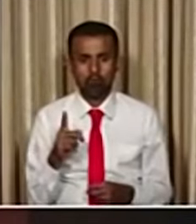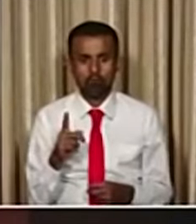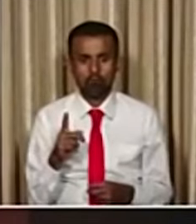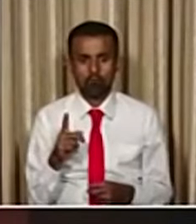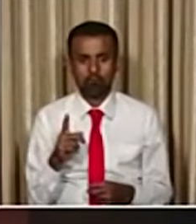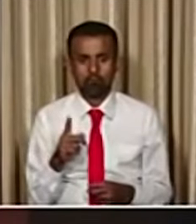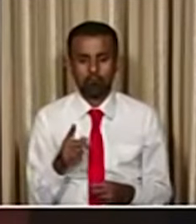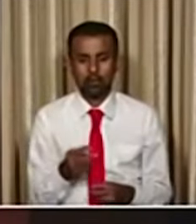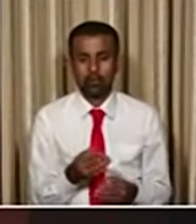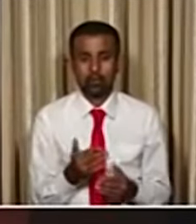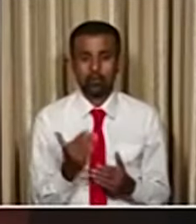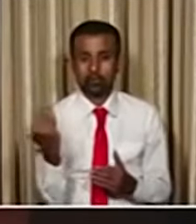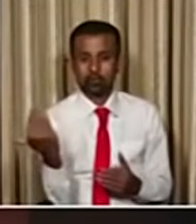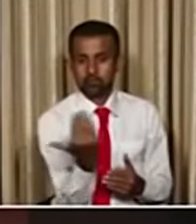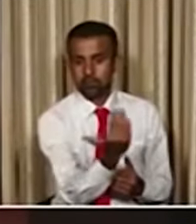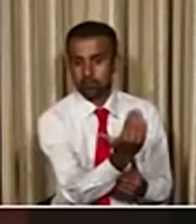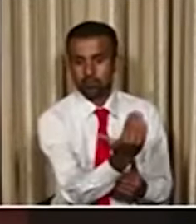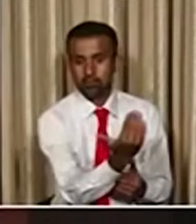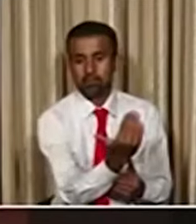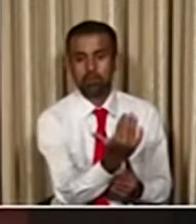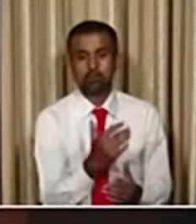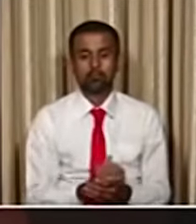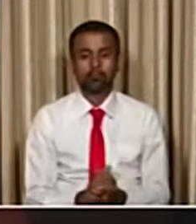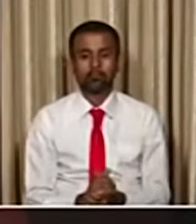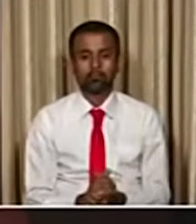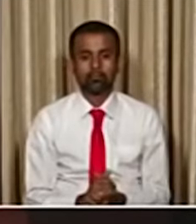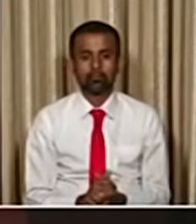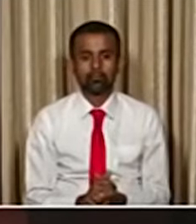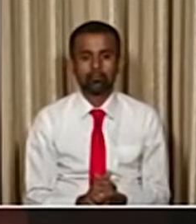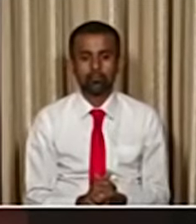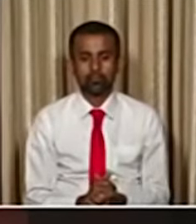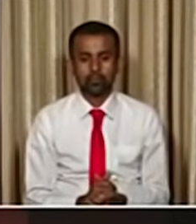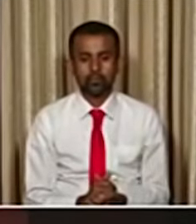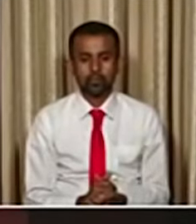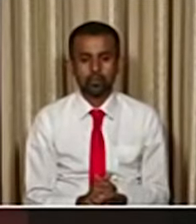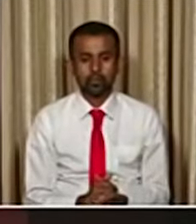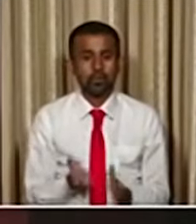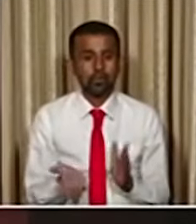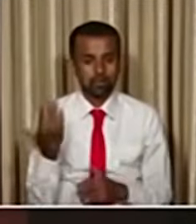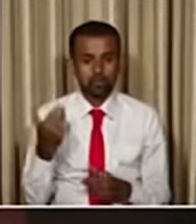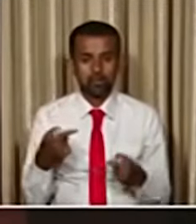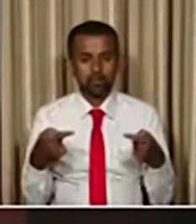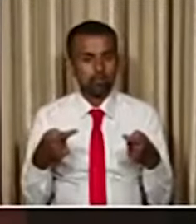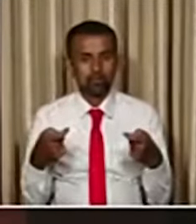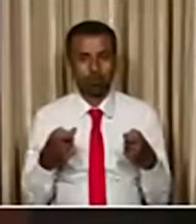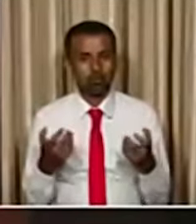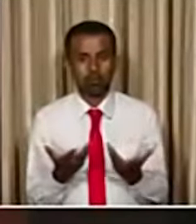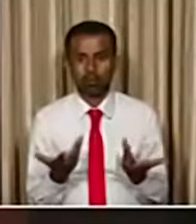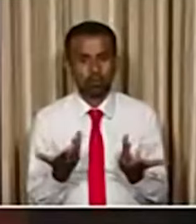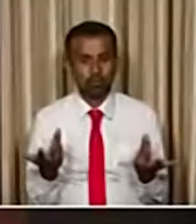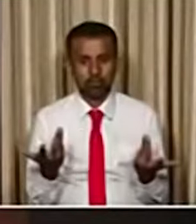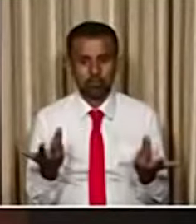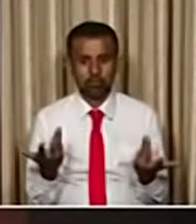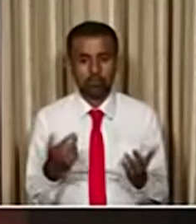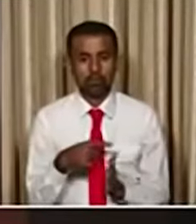දැන් ෆ්‍රන්ට් ලයින් එකේ. ඒගොල්ලෝ ඉන්නවා ඉදිරි පෙර බලල්ලේ. ඇත්තටම ඒ අය ගියේ යුද්ධ කරන්න නෙවෙයි. ඒ අය